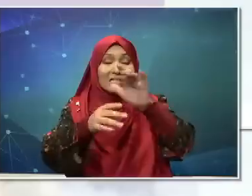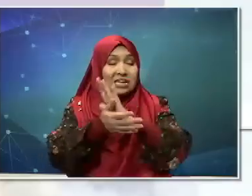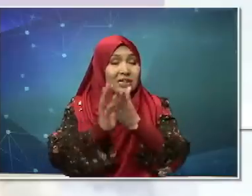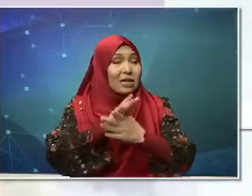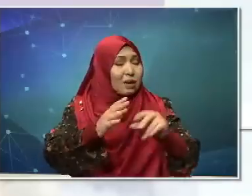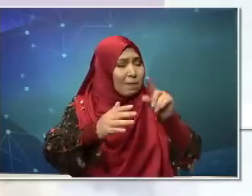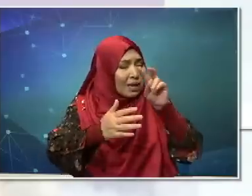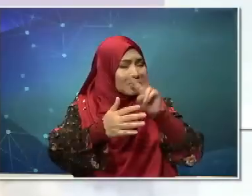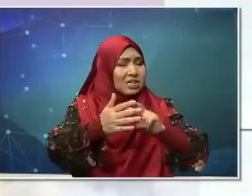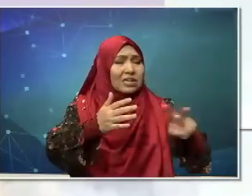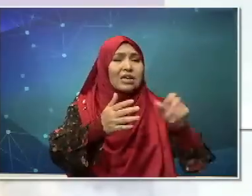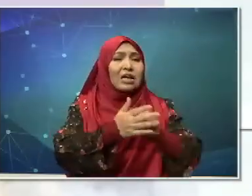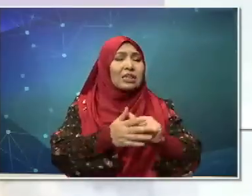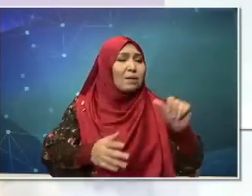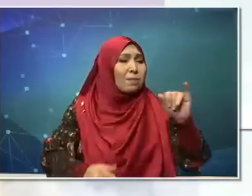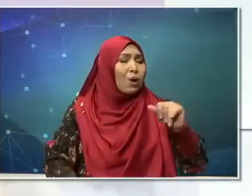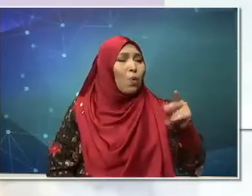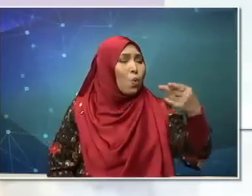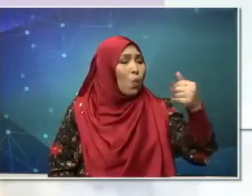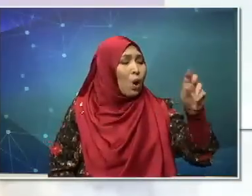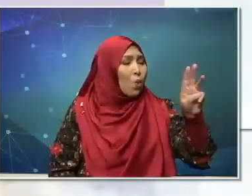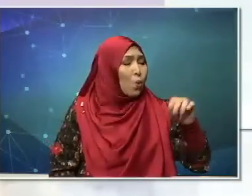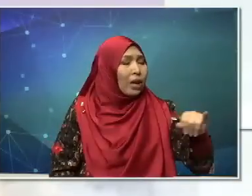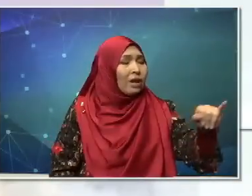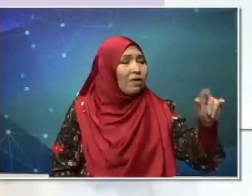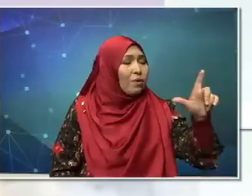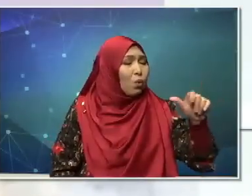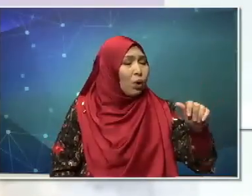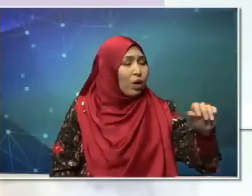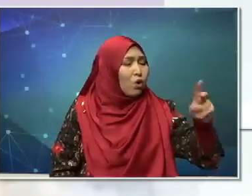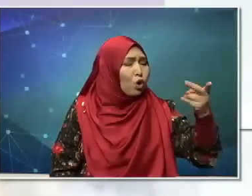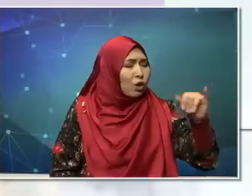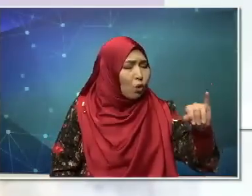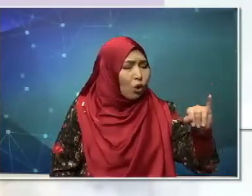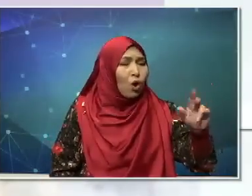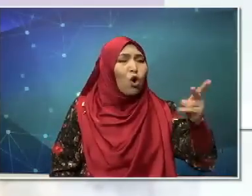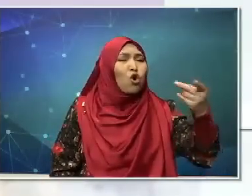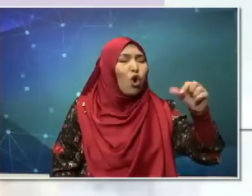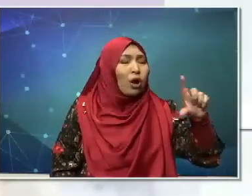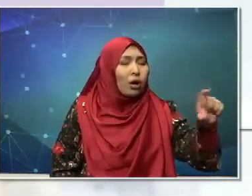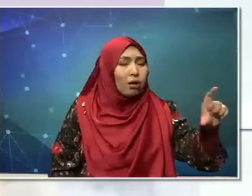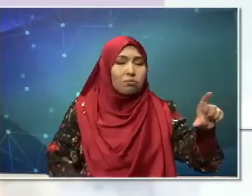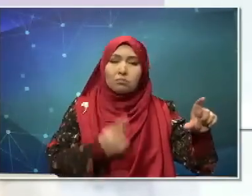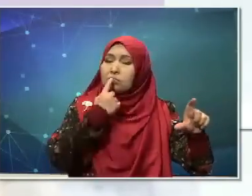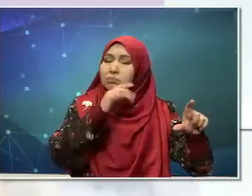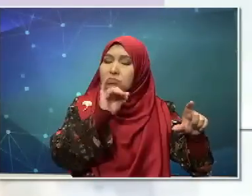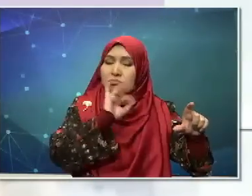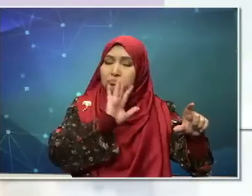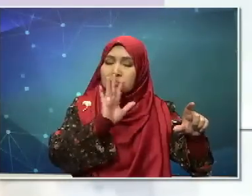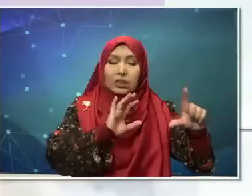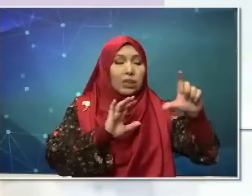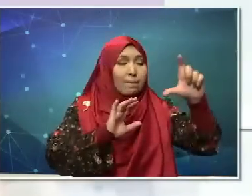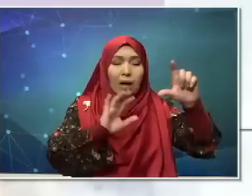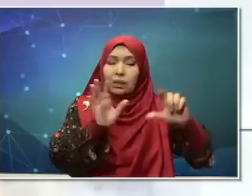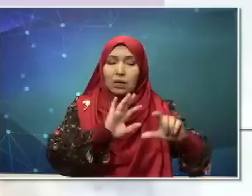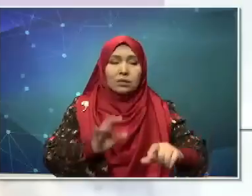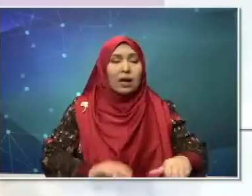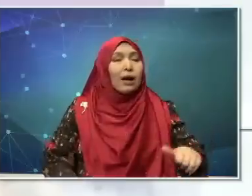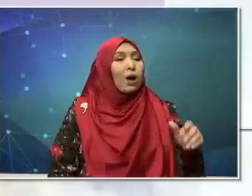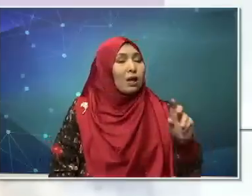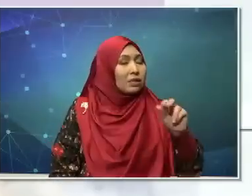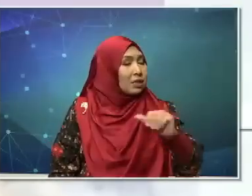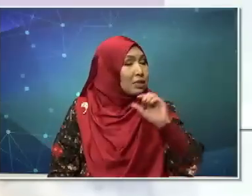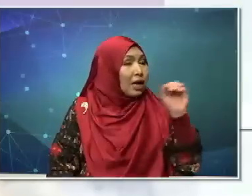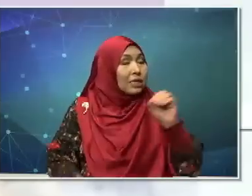dibaca dengan tebal macam dibaca Wow Evil kui fakta kenal sebagai terlalu menebal sangat kan sebagai